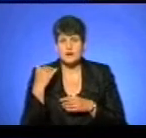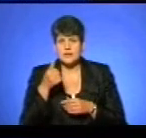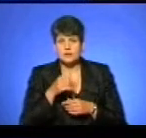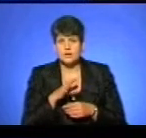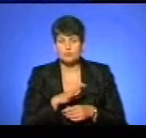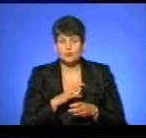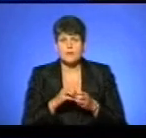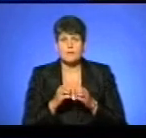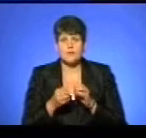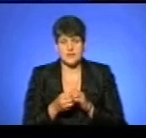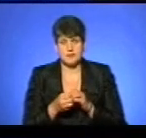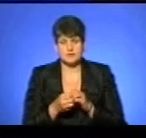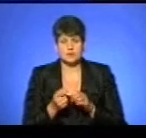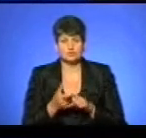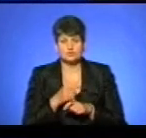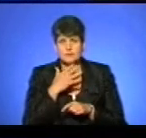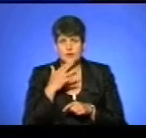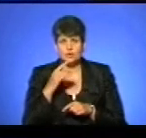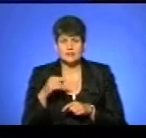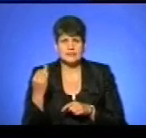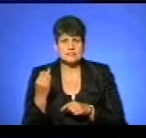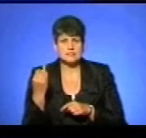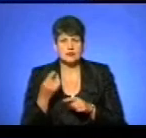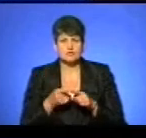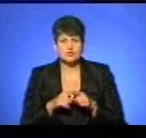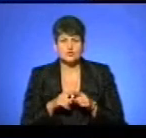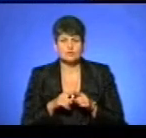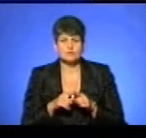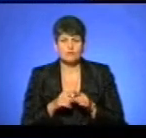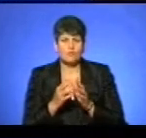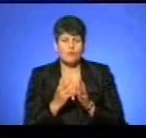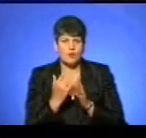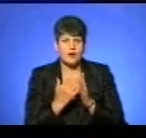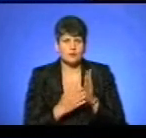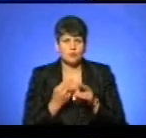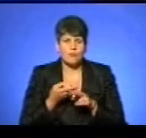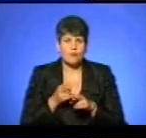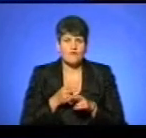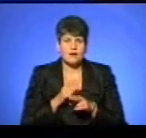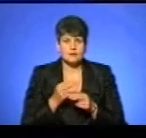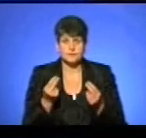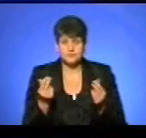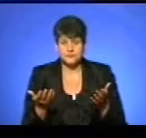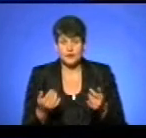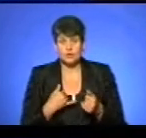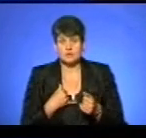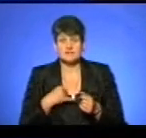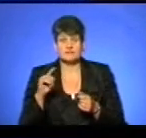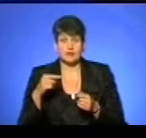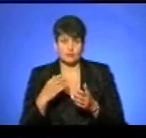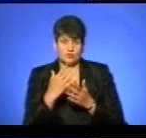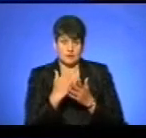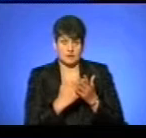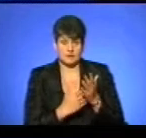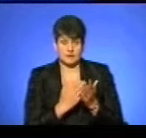була проблема. Дуже багато людей зацікавилися даним порядком відшкодування. І в нас, ну, вимоги, по-перше, в